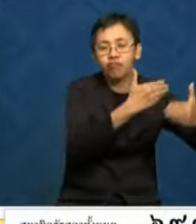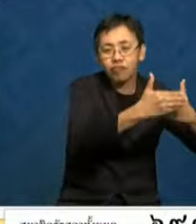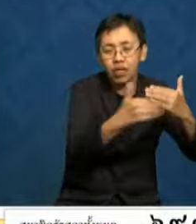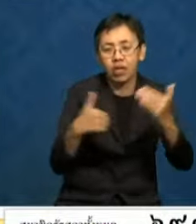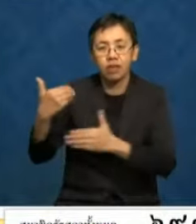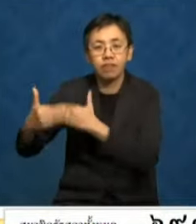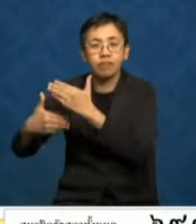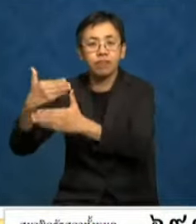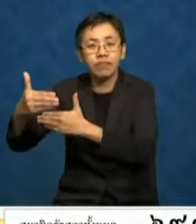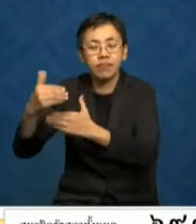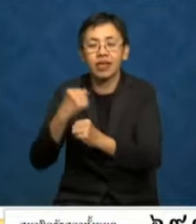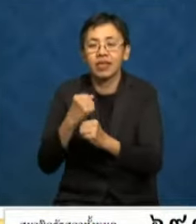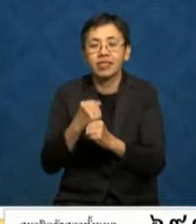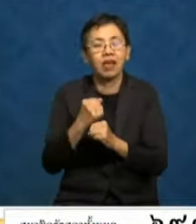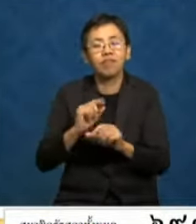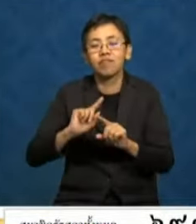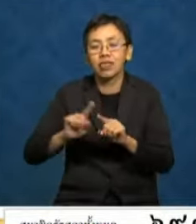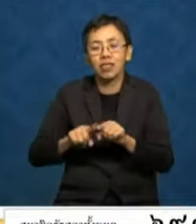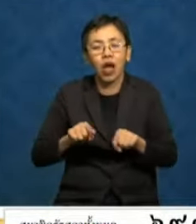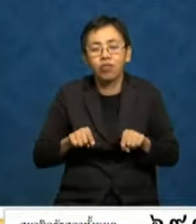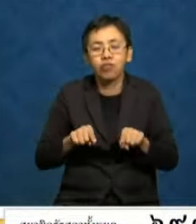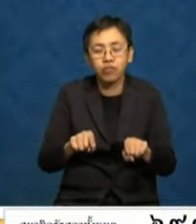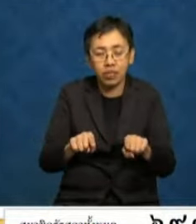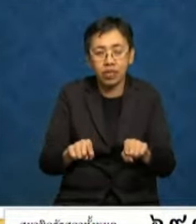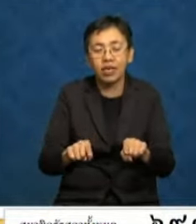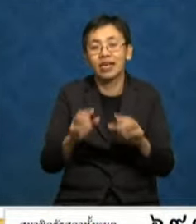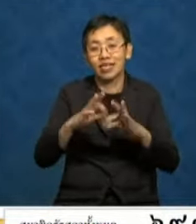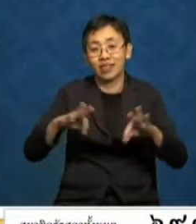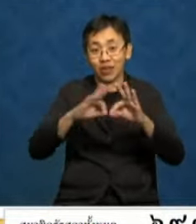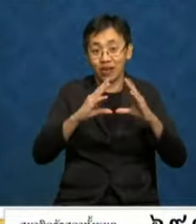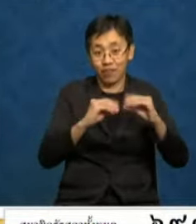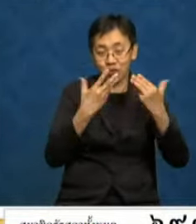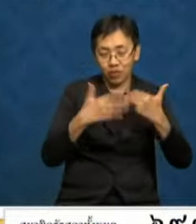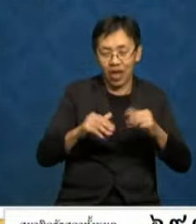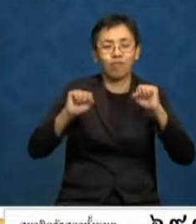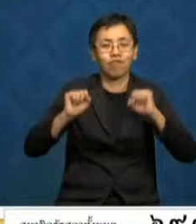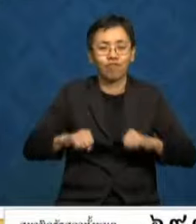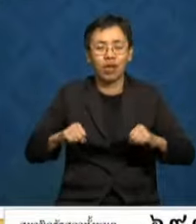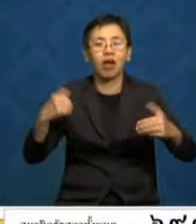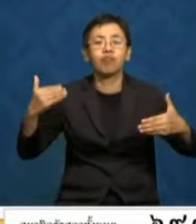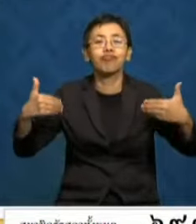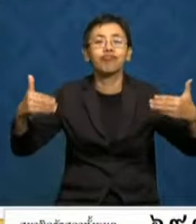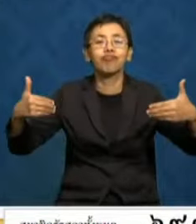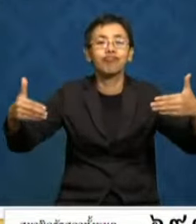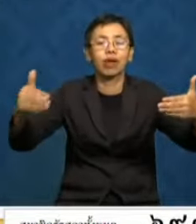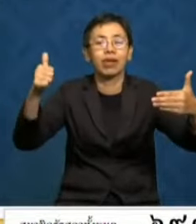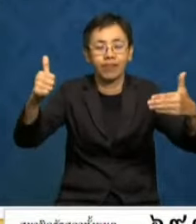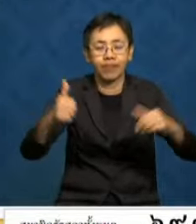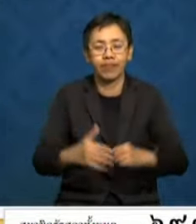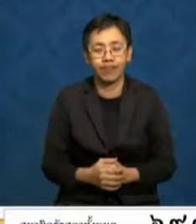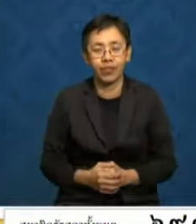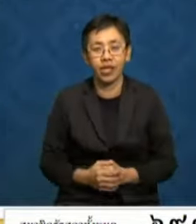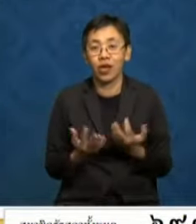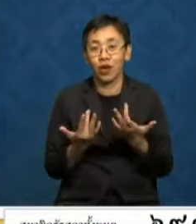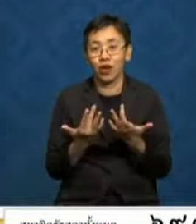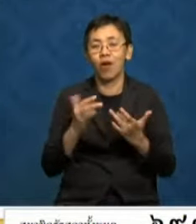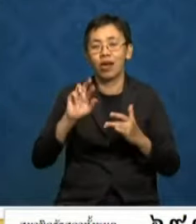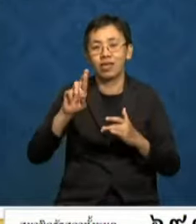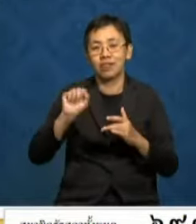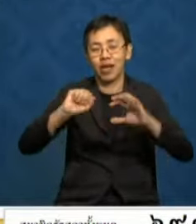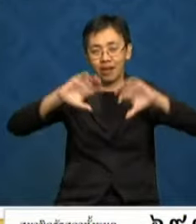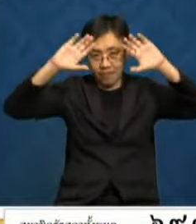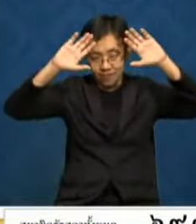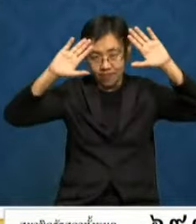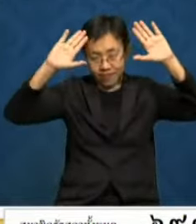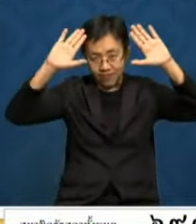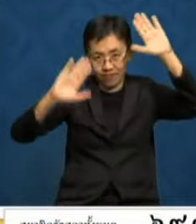รองรับการดำเนินการต่างๆจากการประชุมในครั้งนี้ที่ทางรัฐสภากำลังจะได้เห็นชอบจะเป็นการยกระ